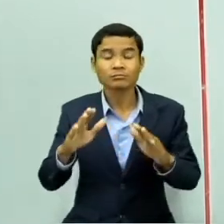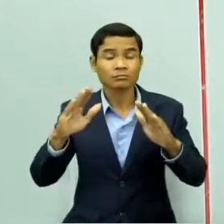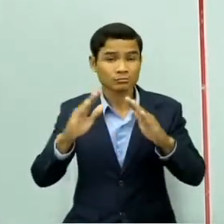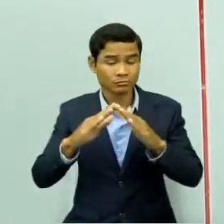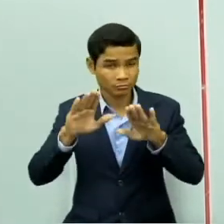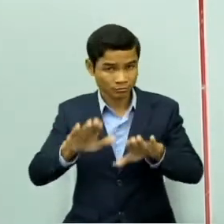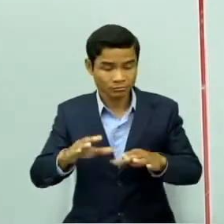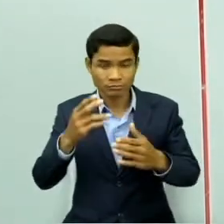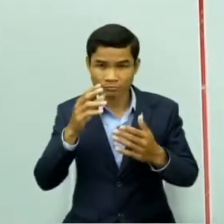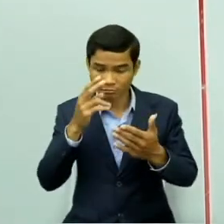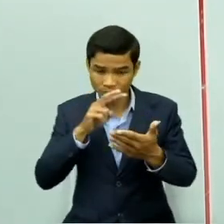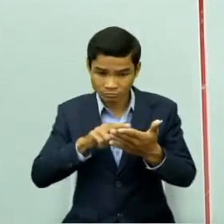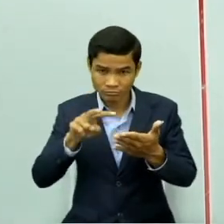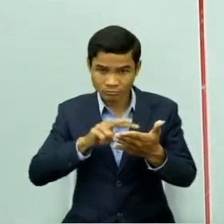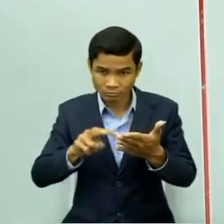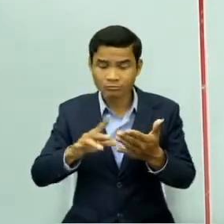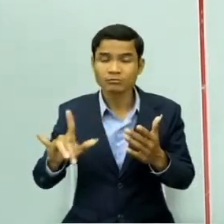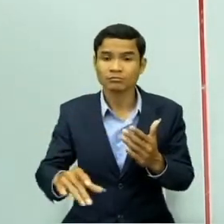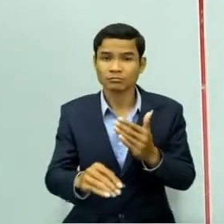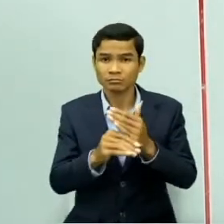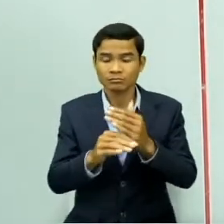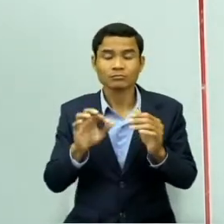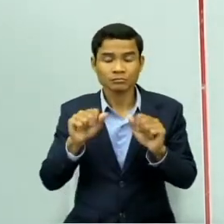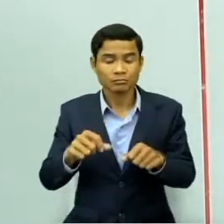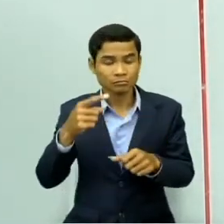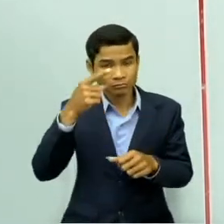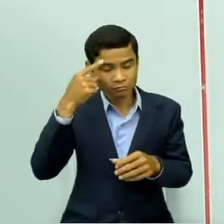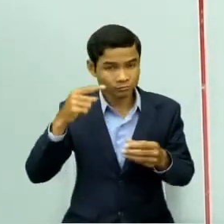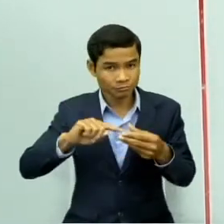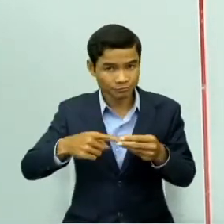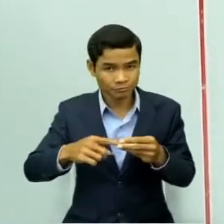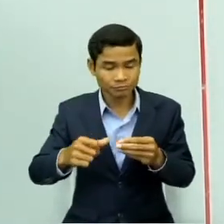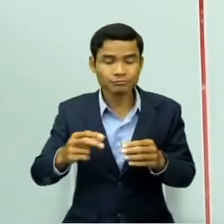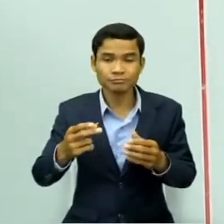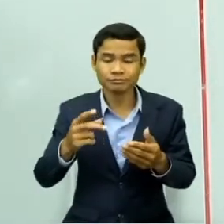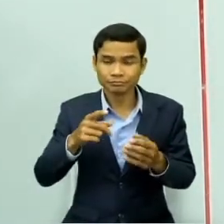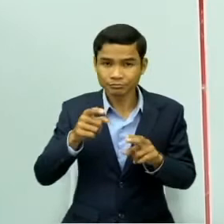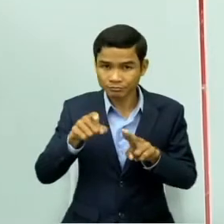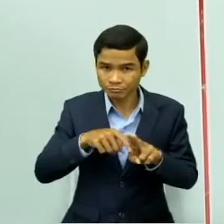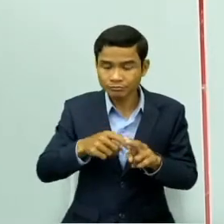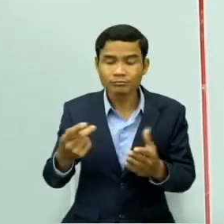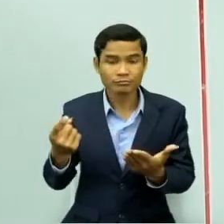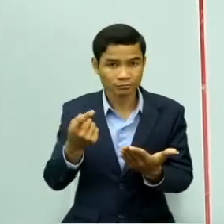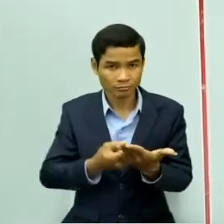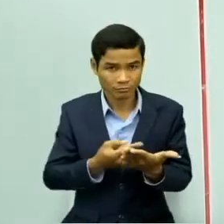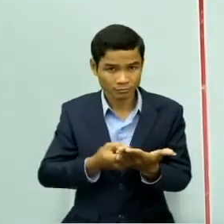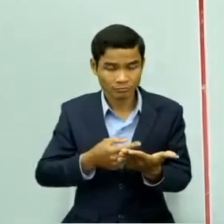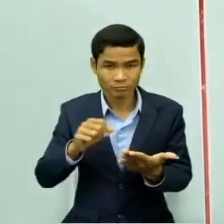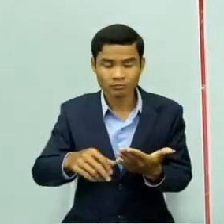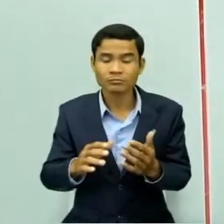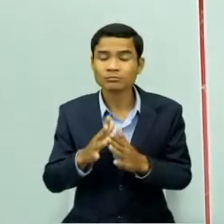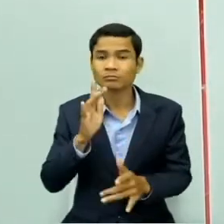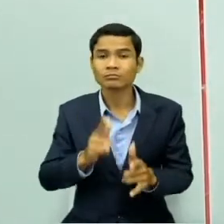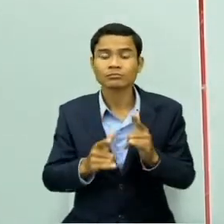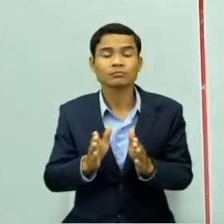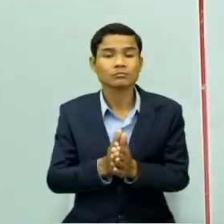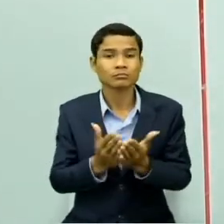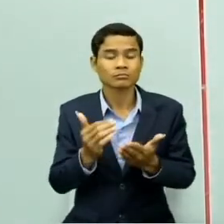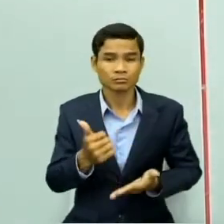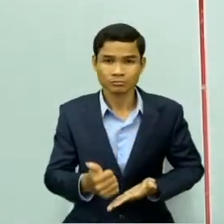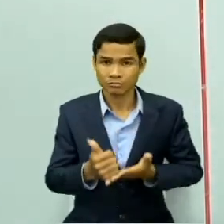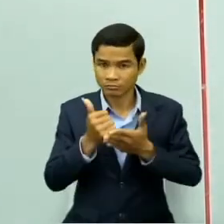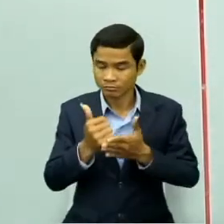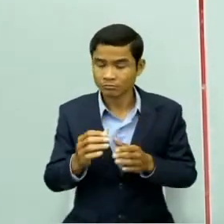nhé. Chạy lấy hai con ăn do không ai đây rồi có bằng tốt xịt. Hai con đã mình miền xịp hơi chùm nuôi